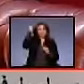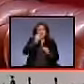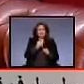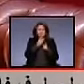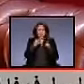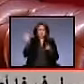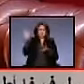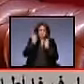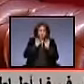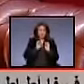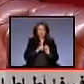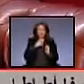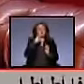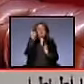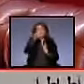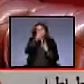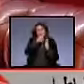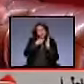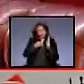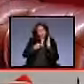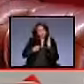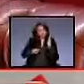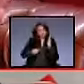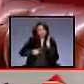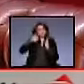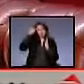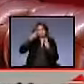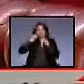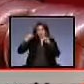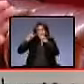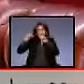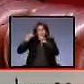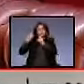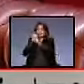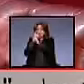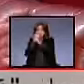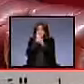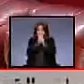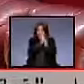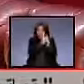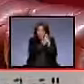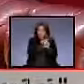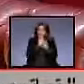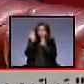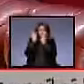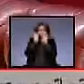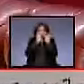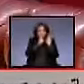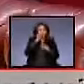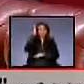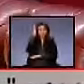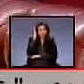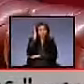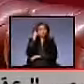أحمد مراد كاتب رواية بناء على دراسات وعلى لقاءات وعلى علم وعلى أسس